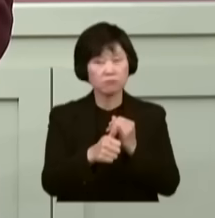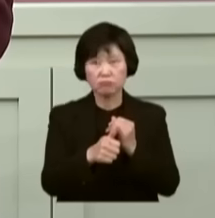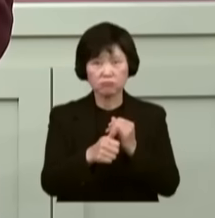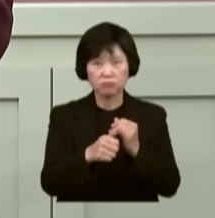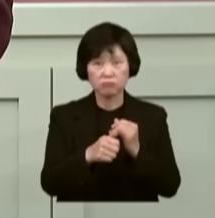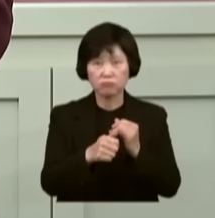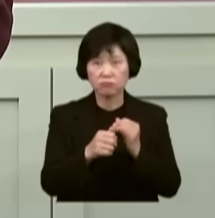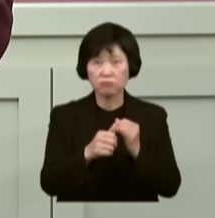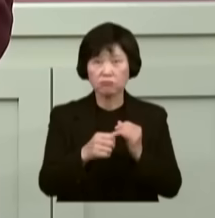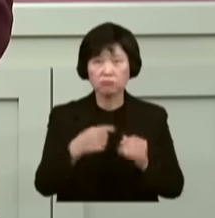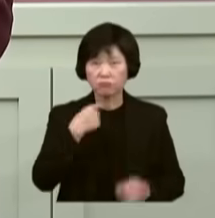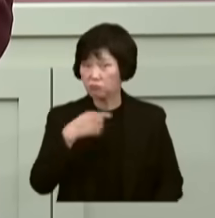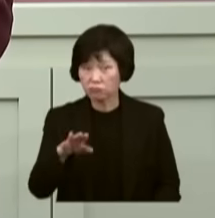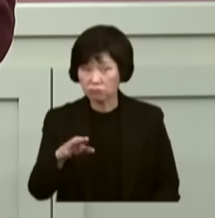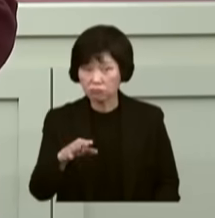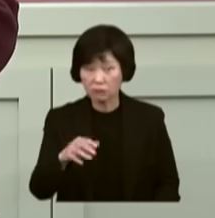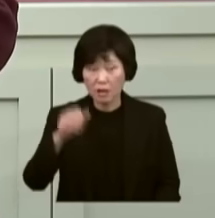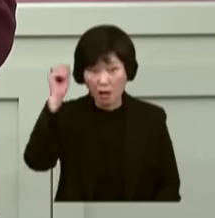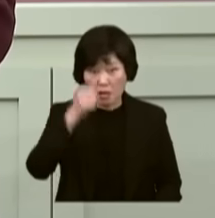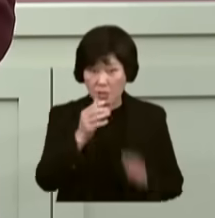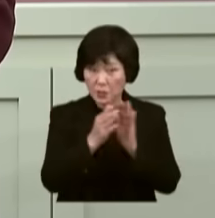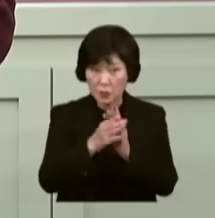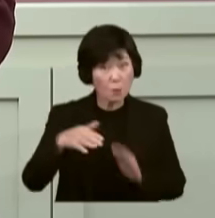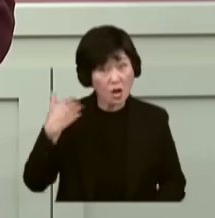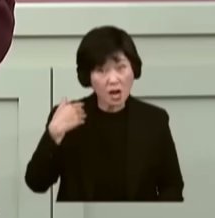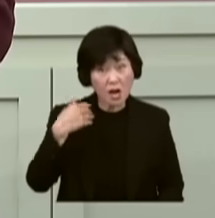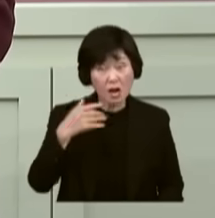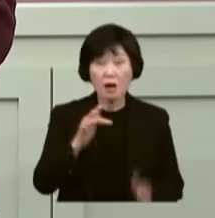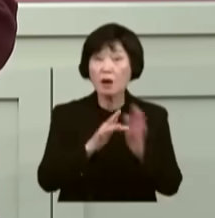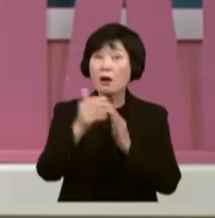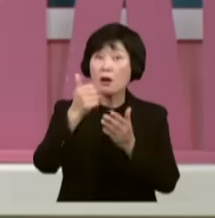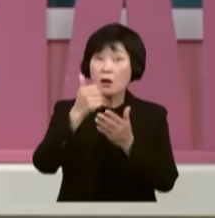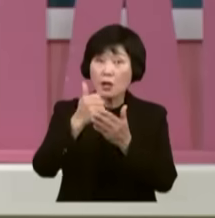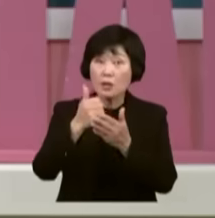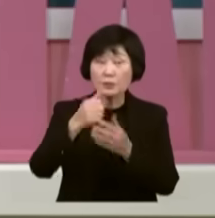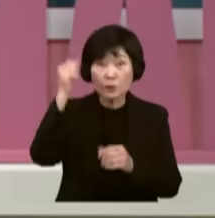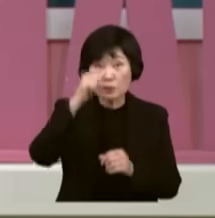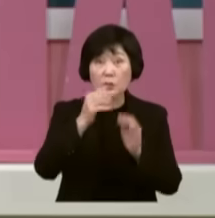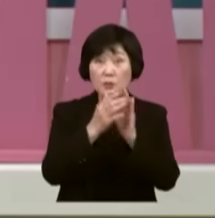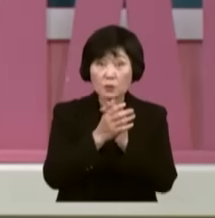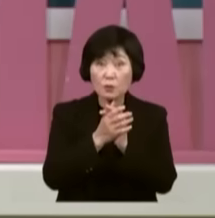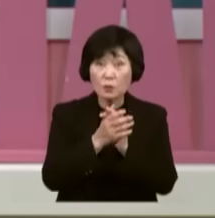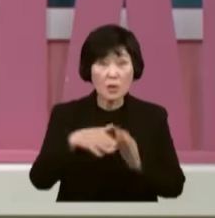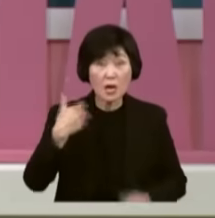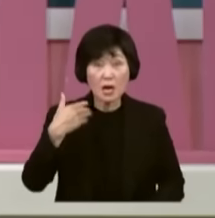해봤는데요. 새벽 기도 몰라? 그래서 얘 한 번도 새벽에 나오는 거죠. 예배